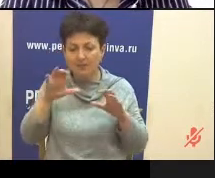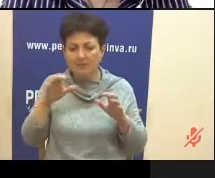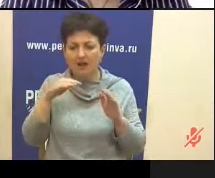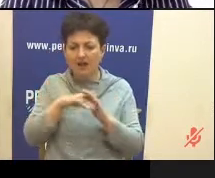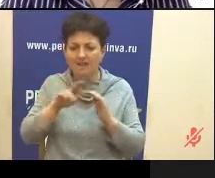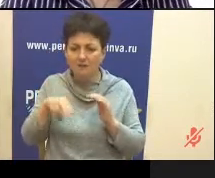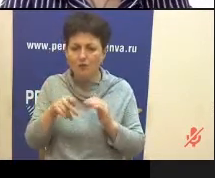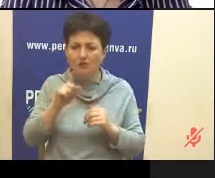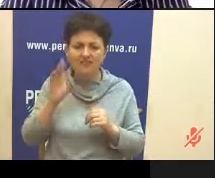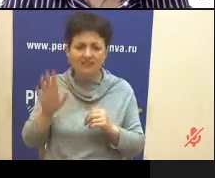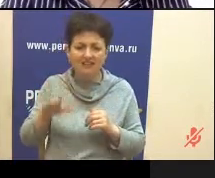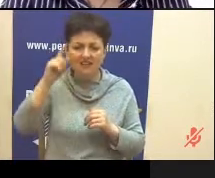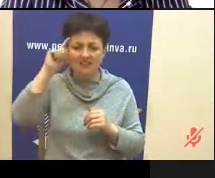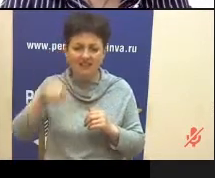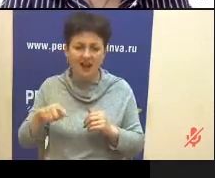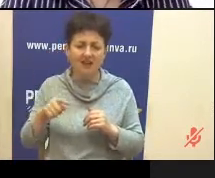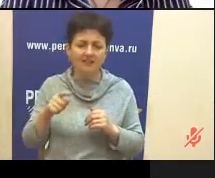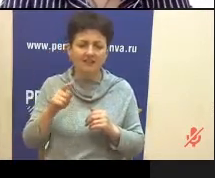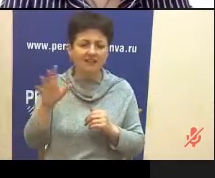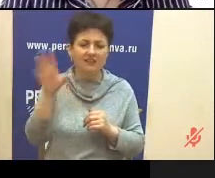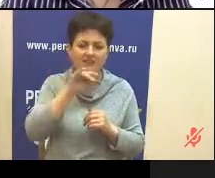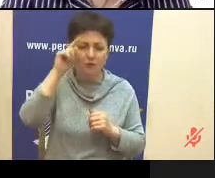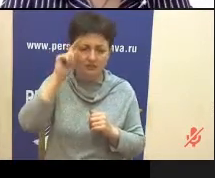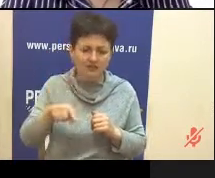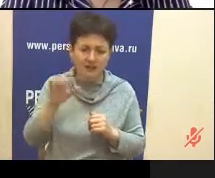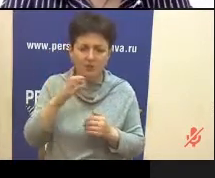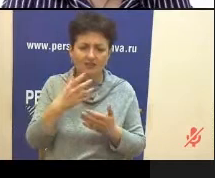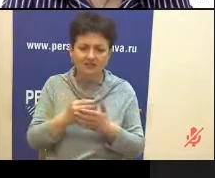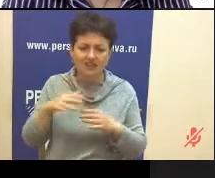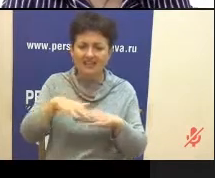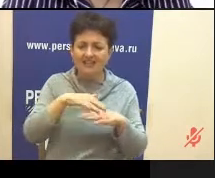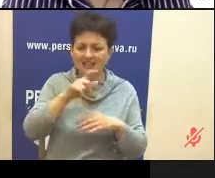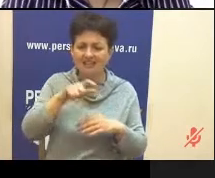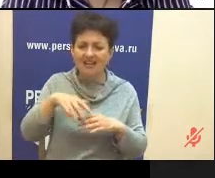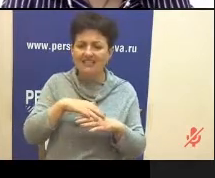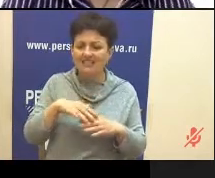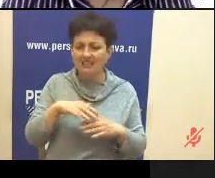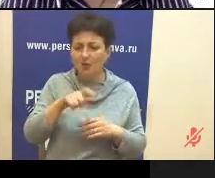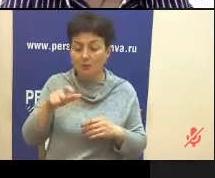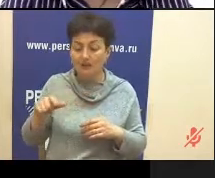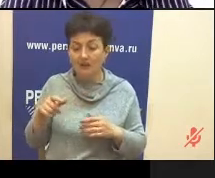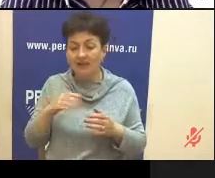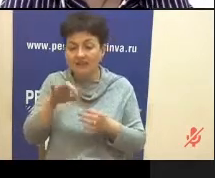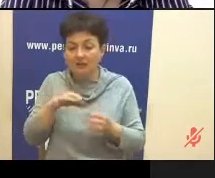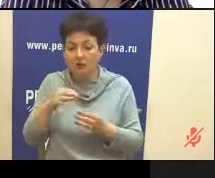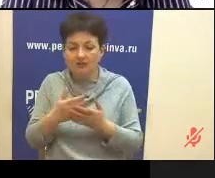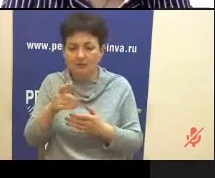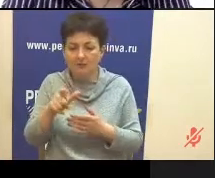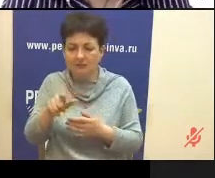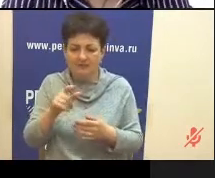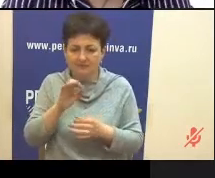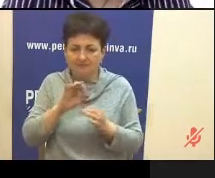как фонд, который всегда знает и все знает о своей целевой группе, например, вы работаете в теме сиротства,